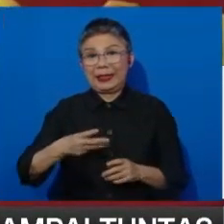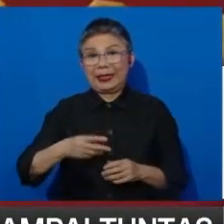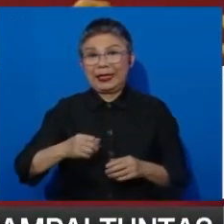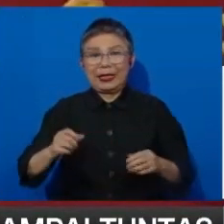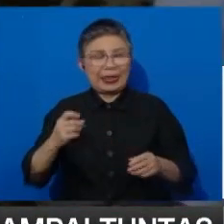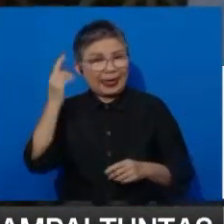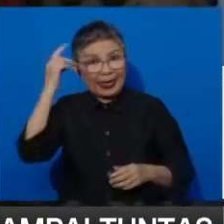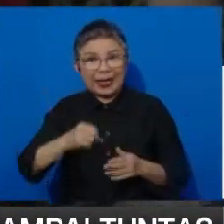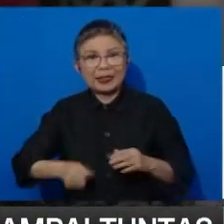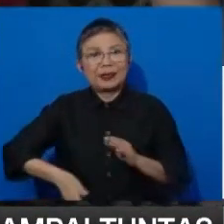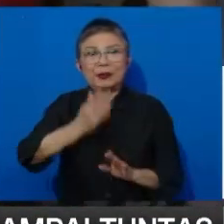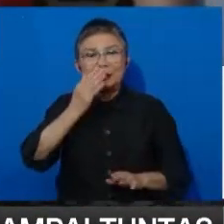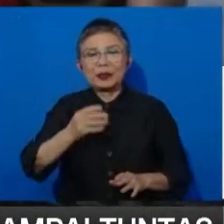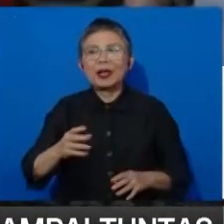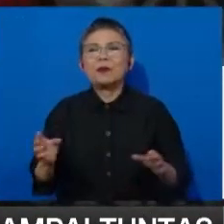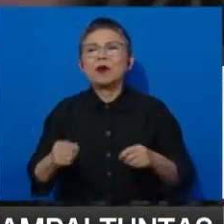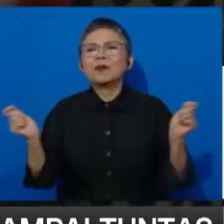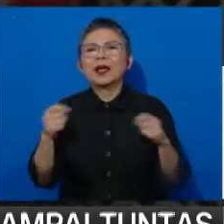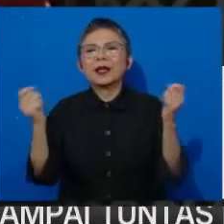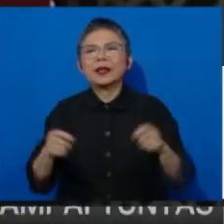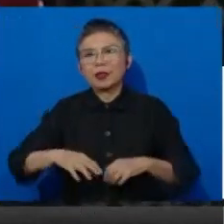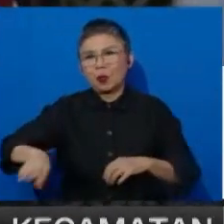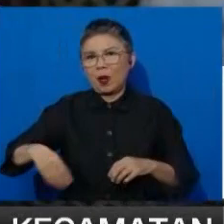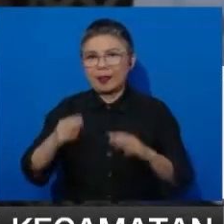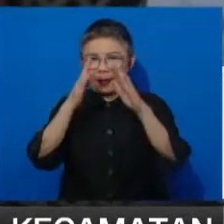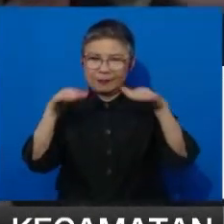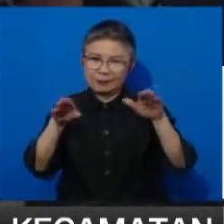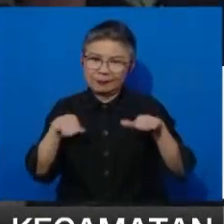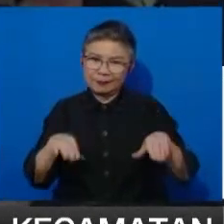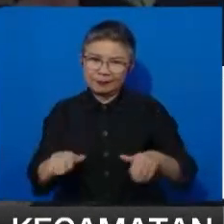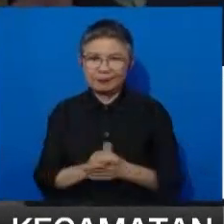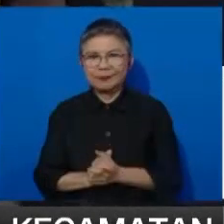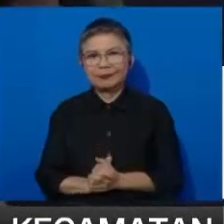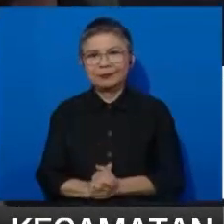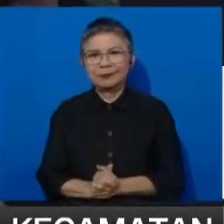diri karena ingin merayakan Natal bersama dengan keluarganya.